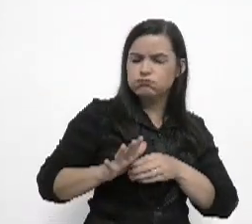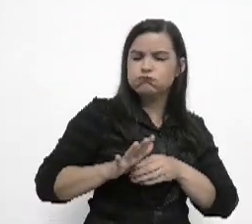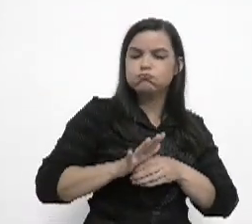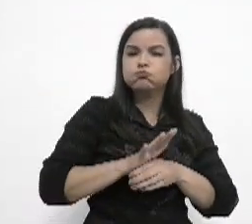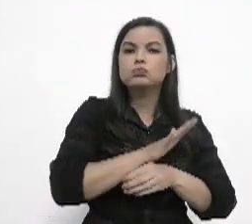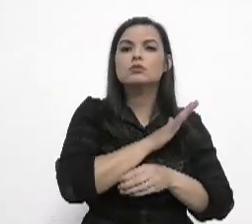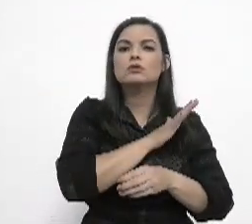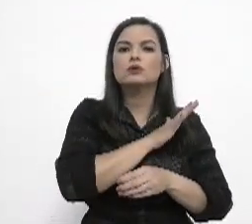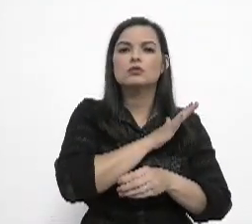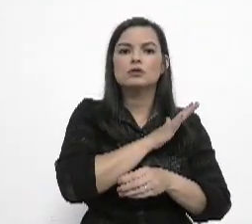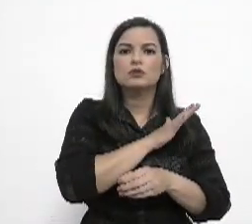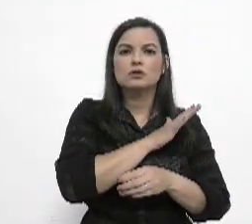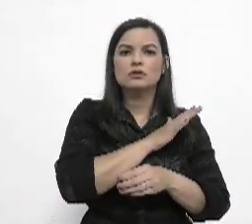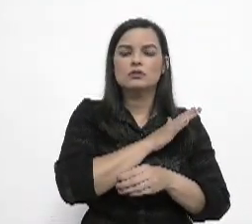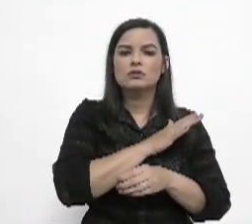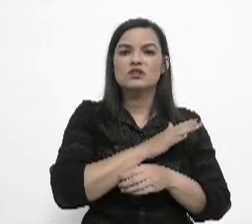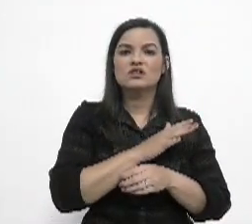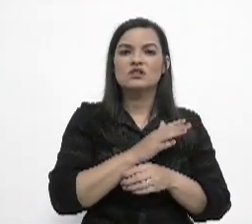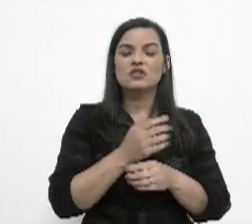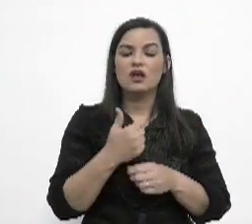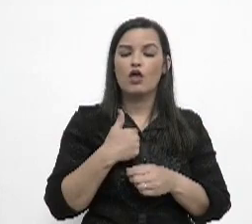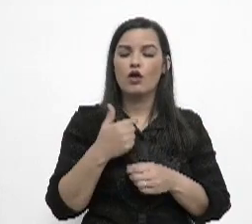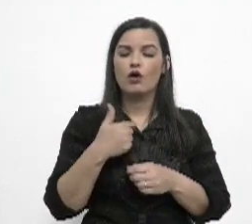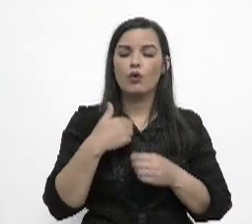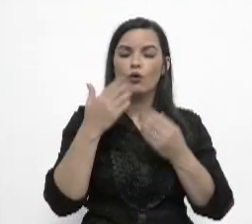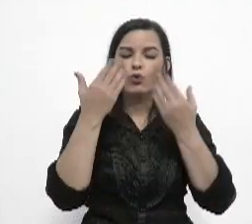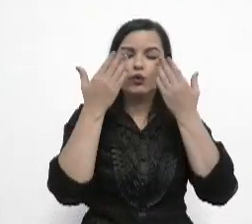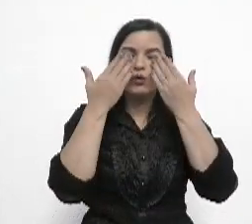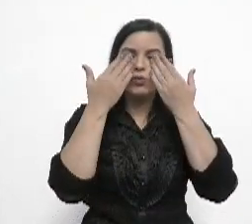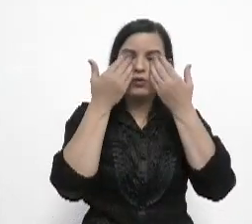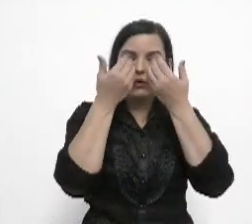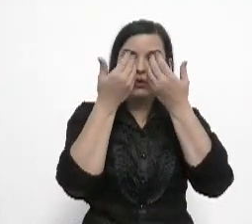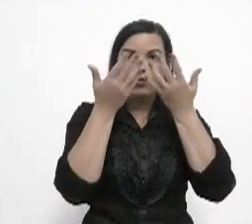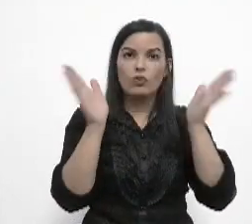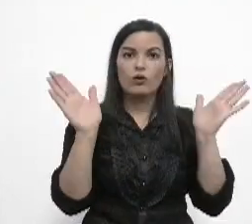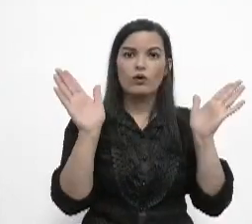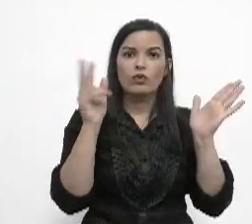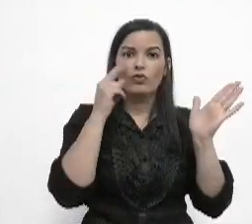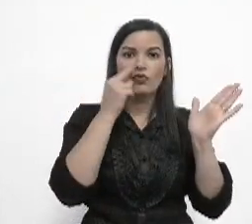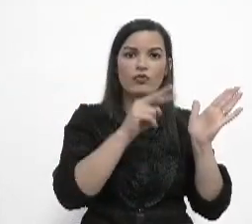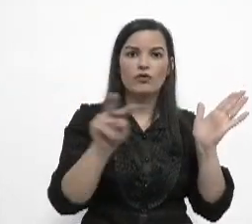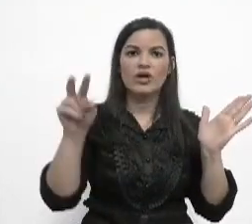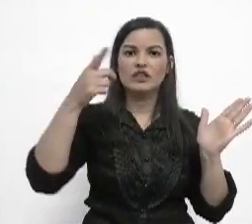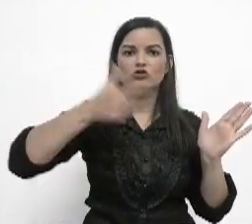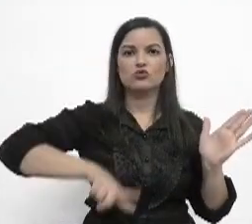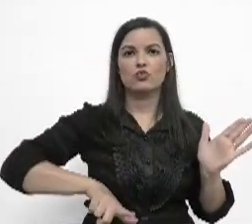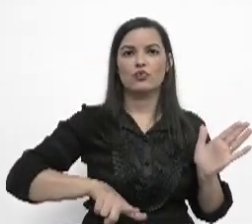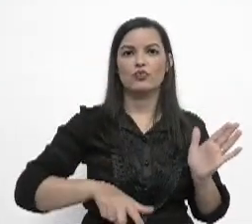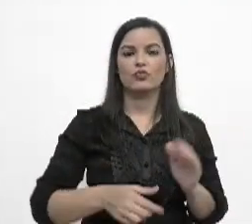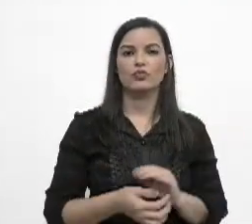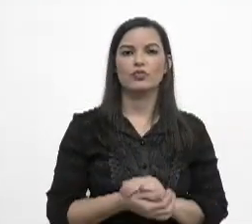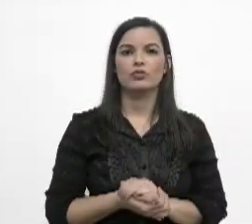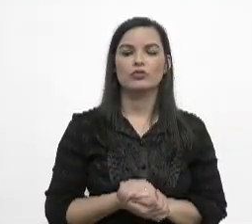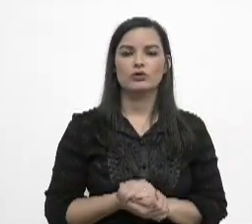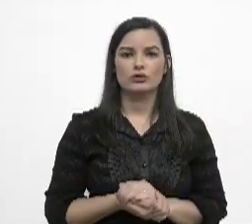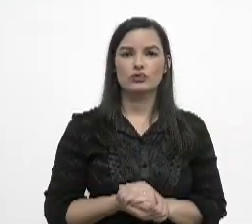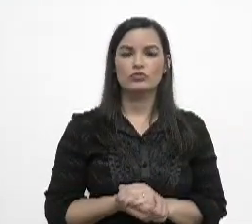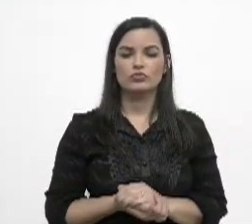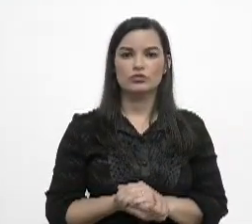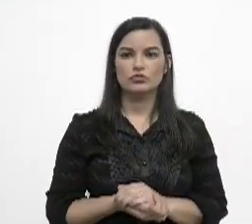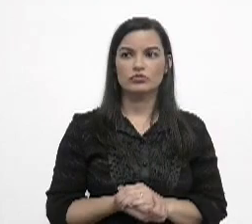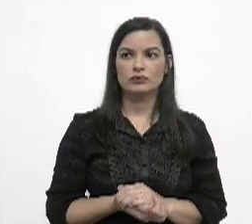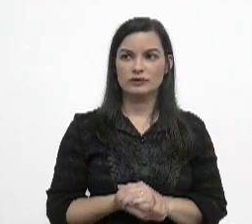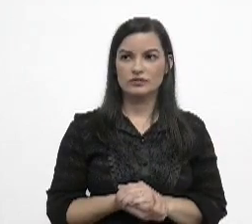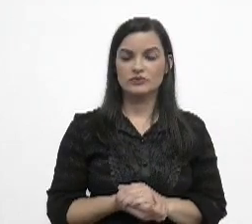해 주옵소서. Que eu possa enxergar novamente. 내게도 사울에게 일어났던 이 놀라운 일들이 다시 일어나게 하여 E que os